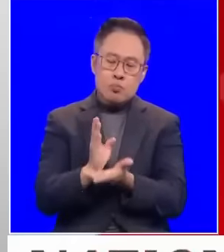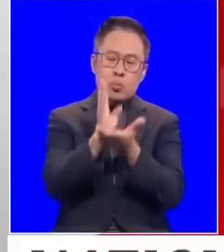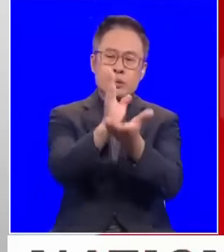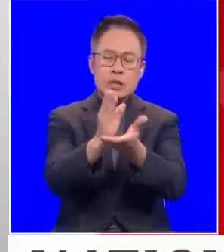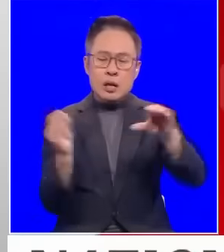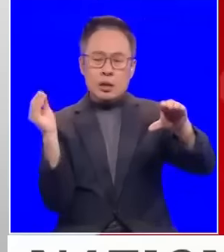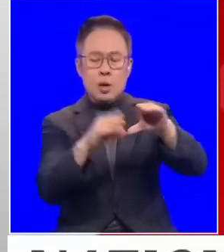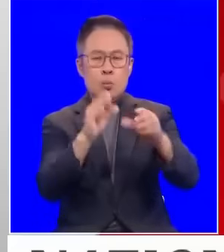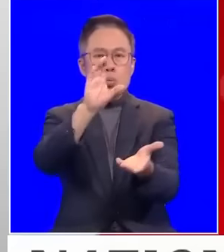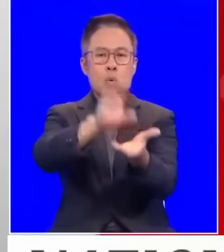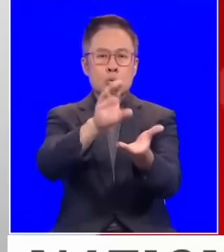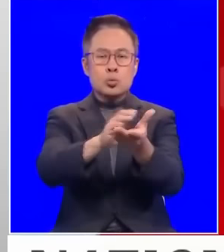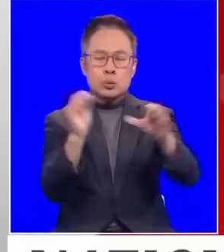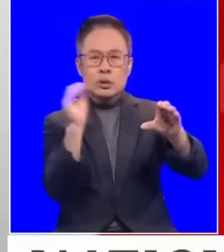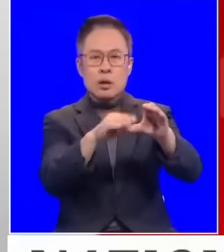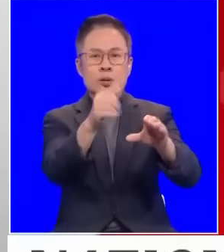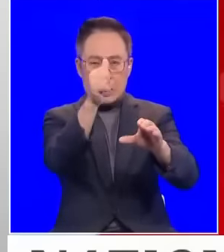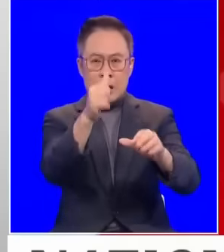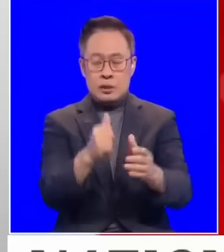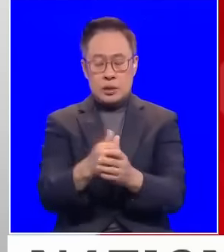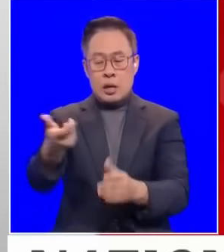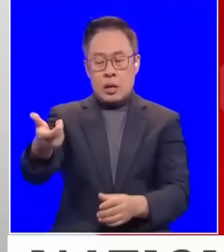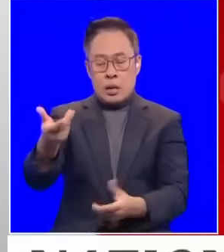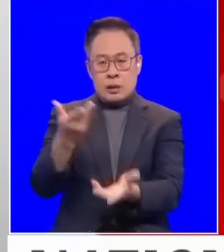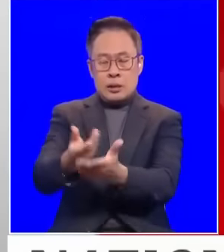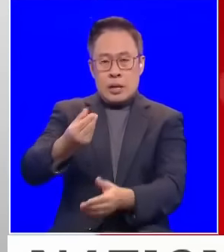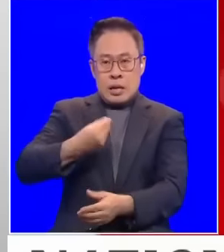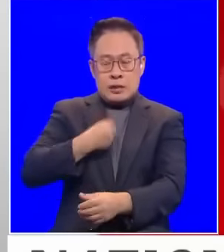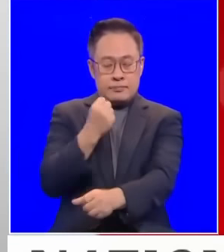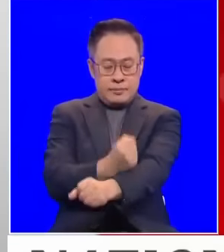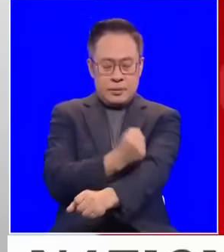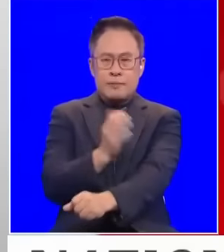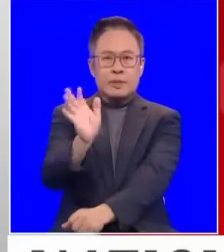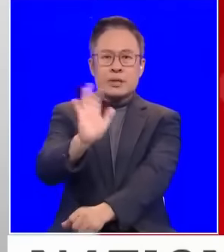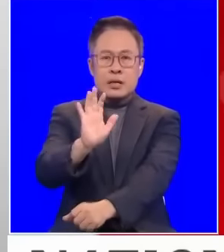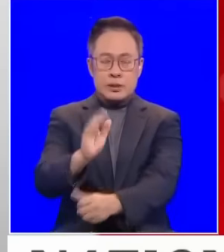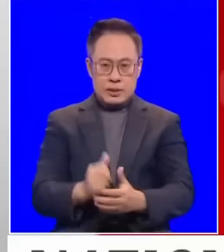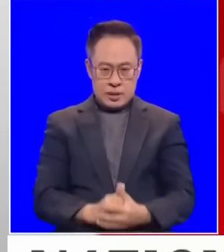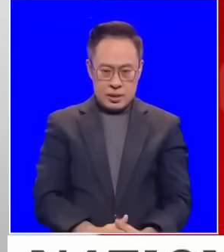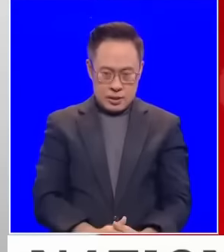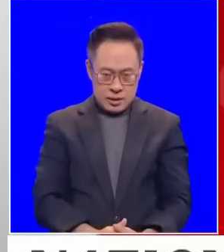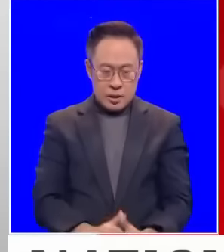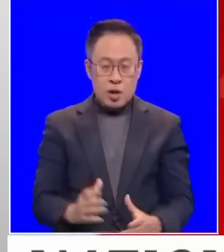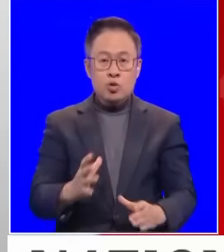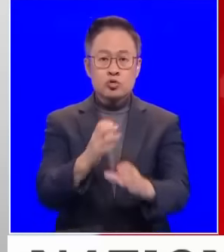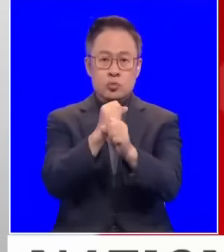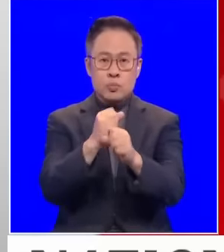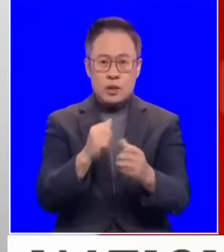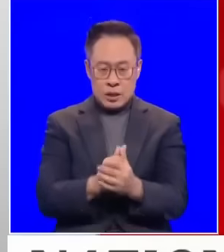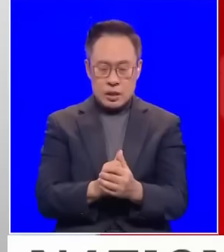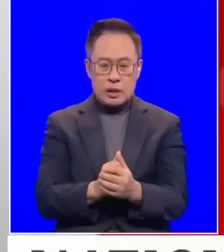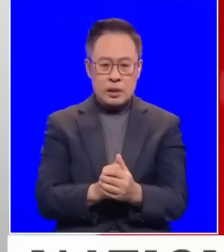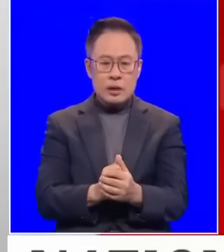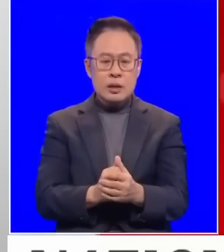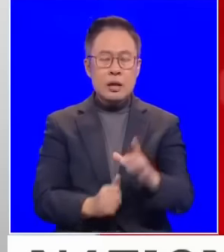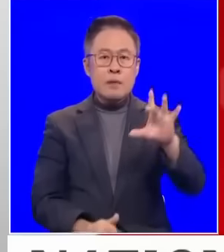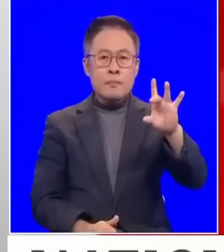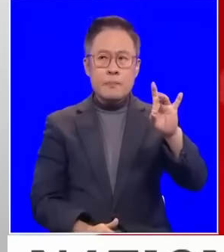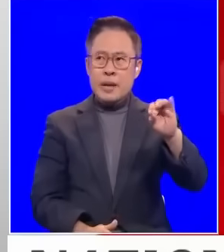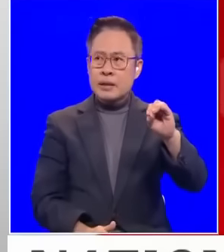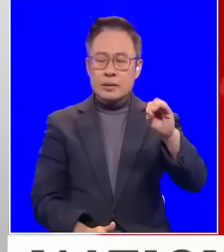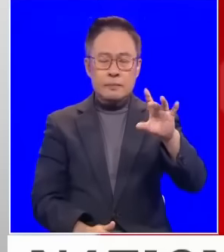ไปแต่พี่เป็นคนประสานส่วนไอ้ 20% น่ะมันไม่มีหรอกน้องมันเป็นเรื่องที่เขาไปติดต่อทนายคน